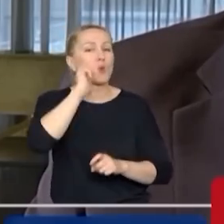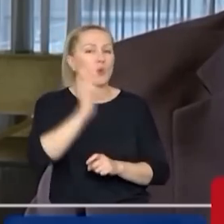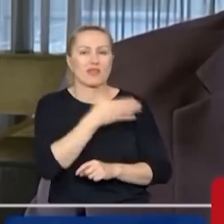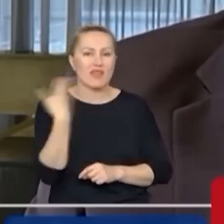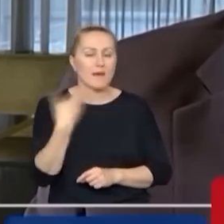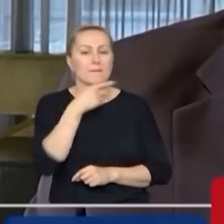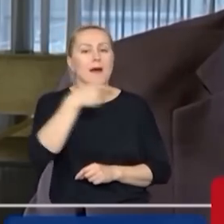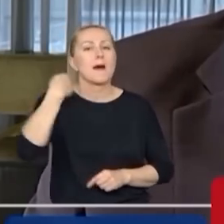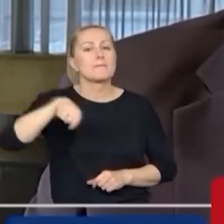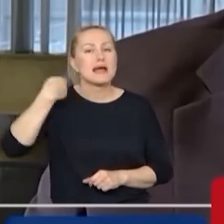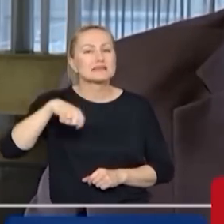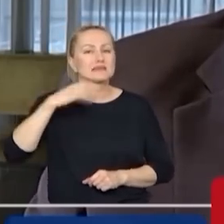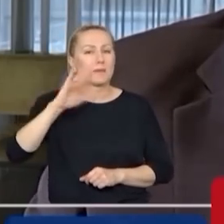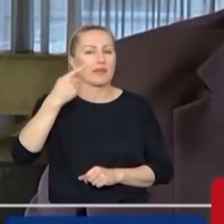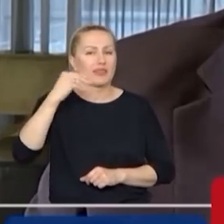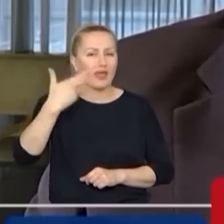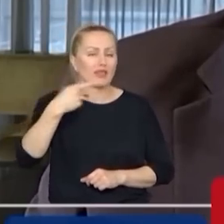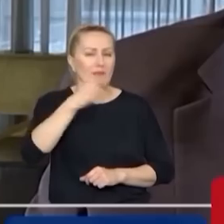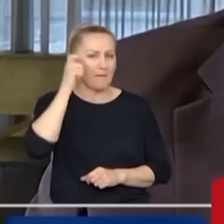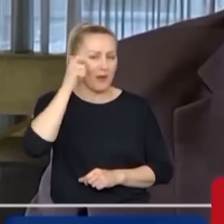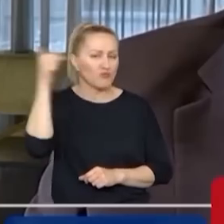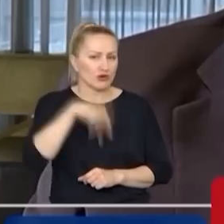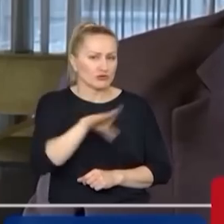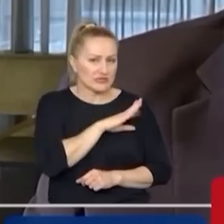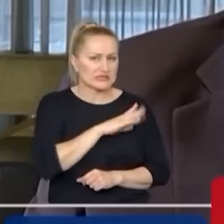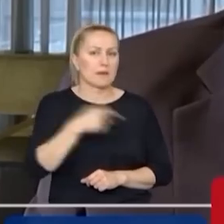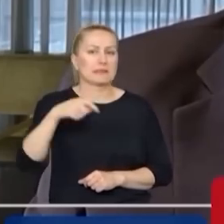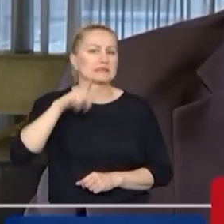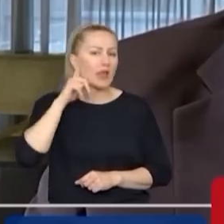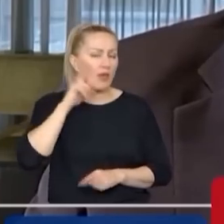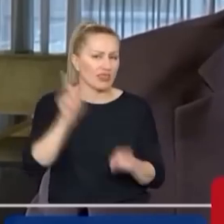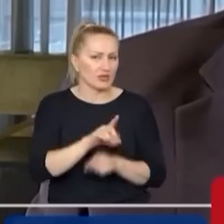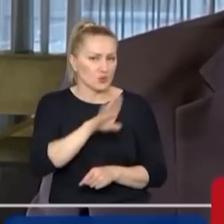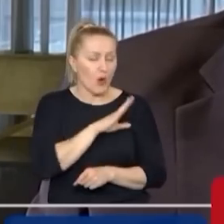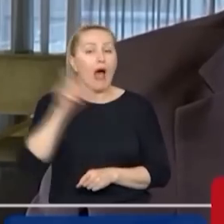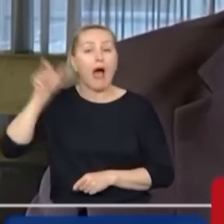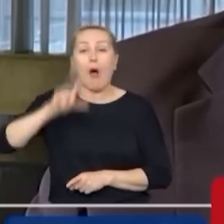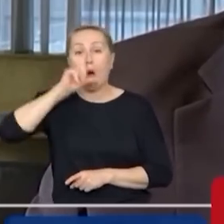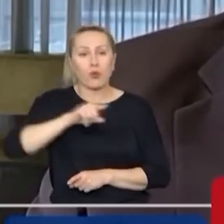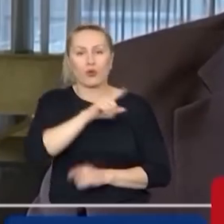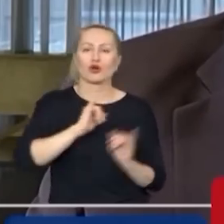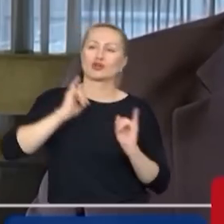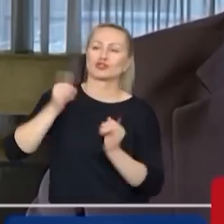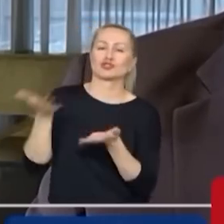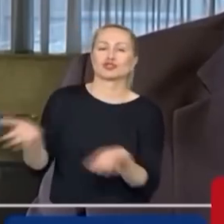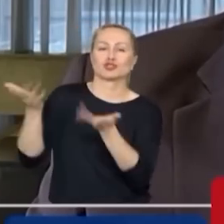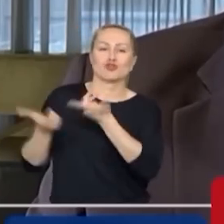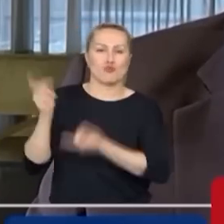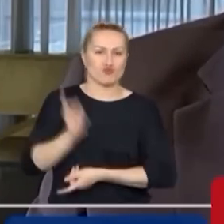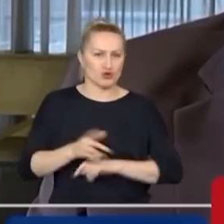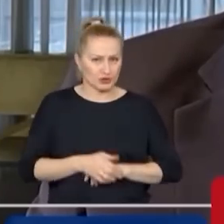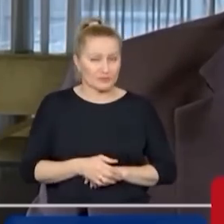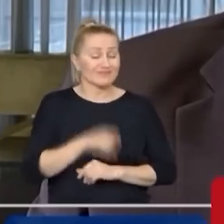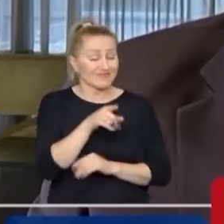Biden powinien zdechnąć, Zieleński też, a Putin to jest człowiek, za którego trzeba stawić świece. I w ten